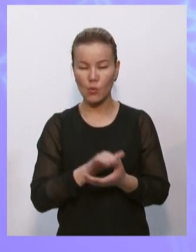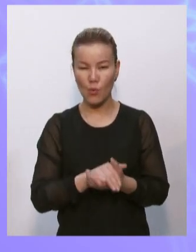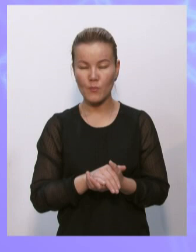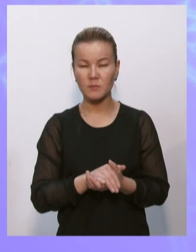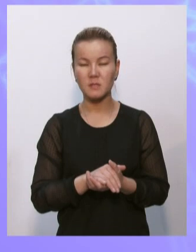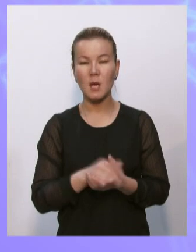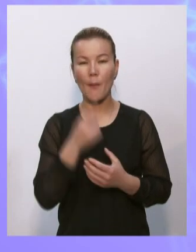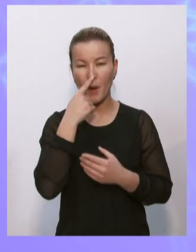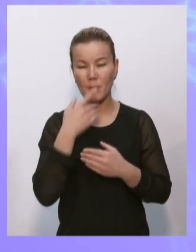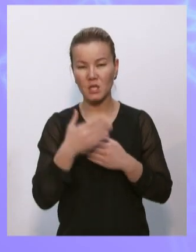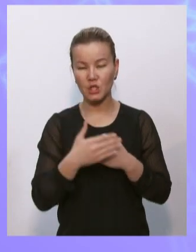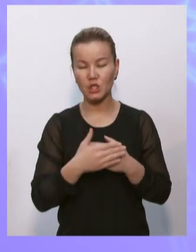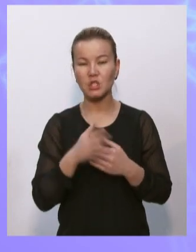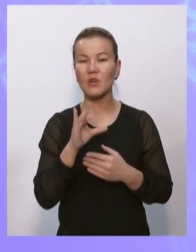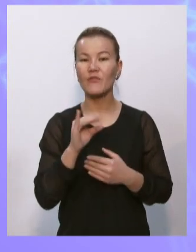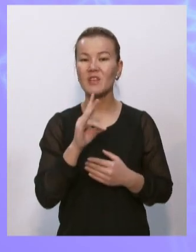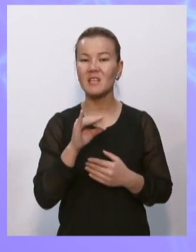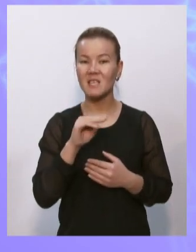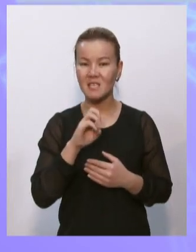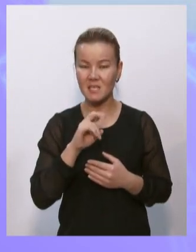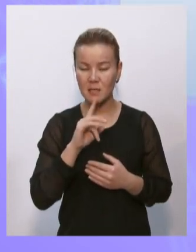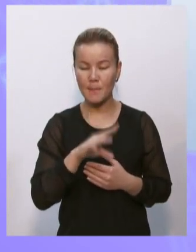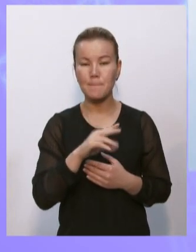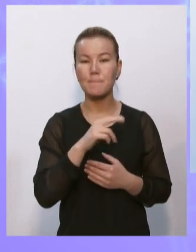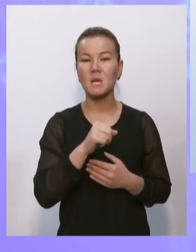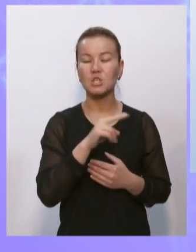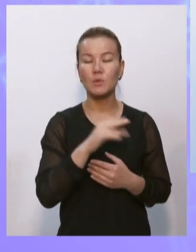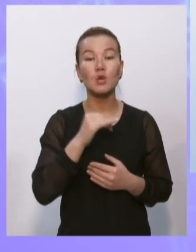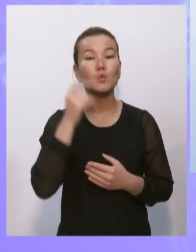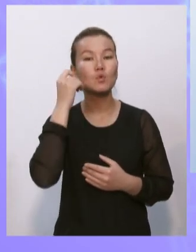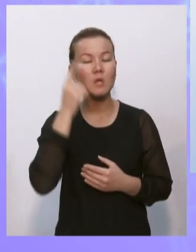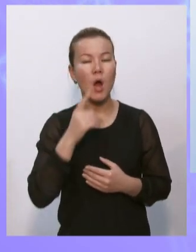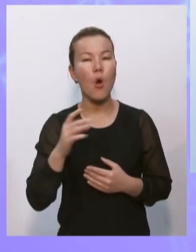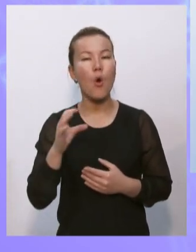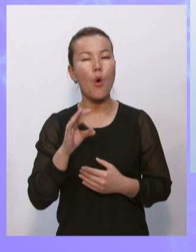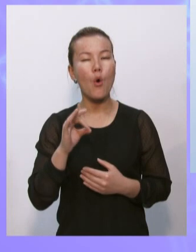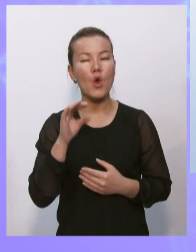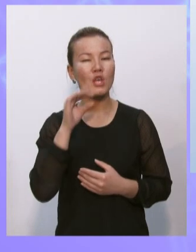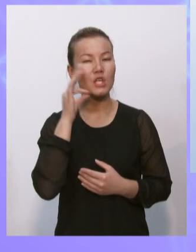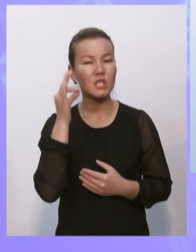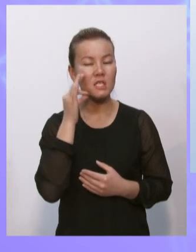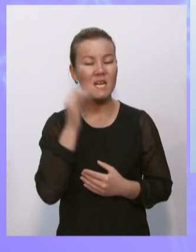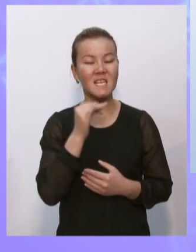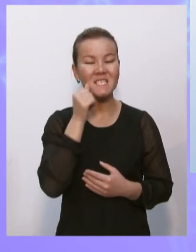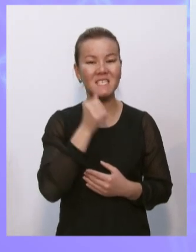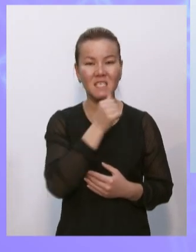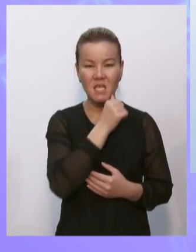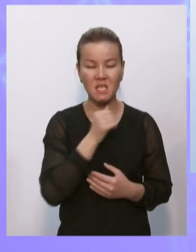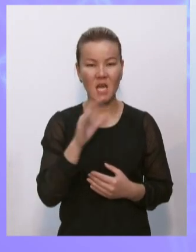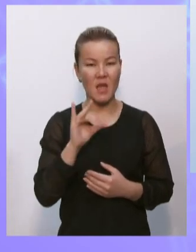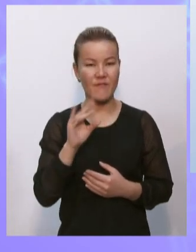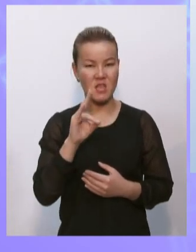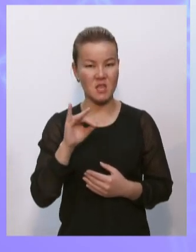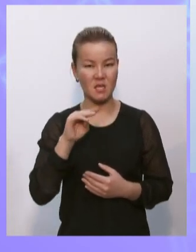познакомимся поближе с винительным падежом и узнаем о хитростях и секретах